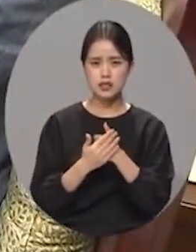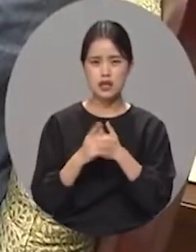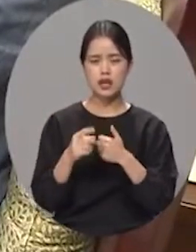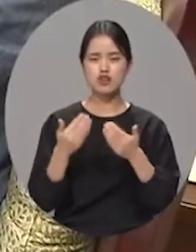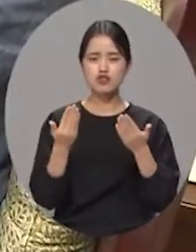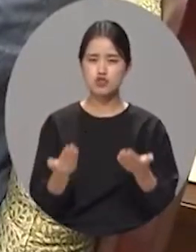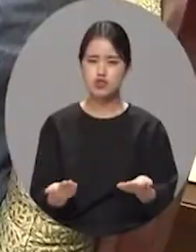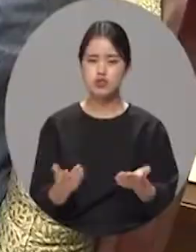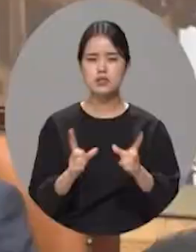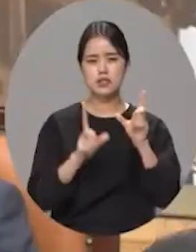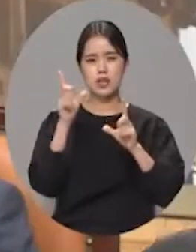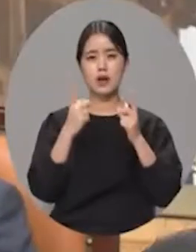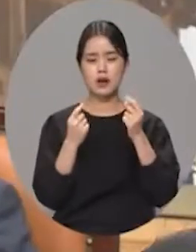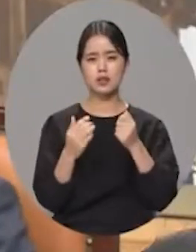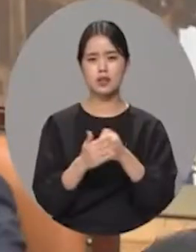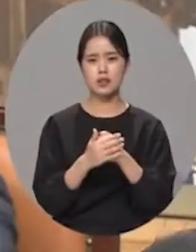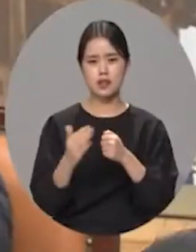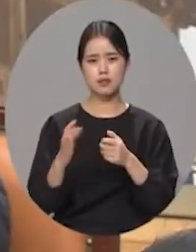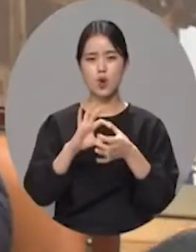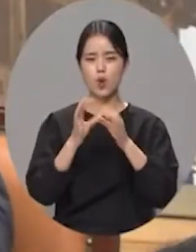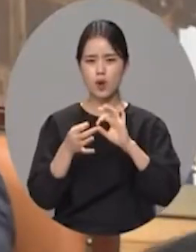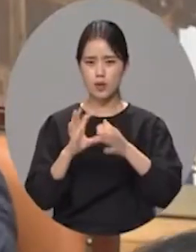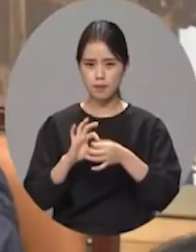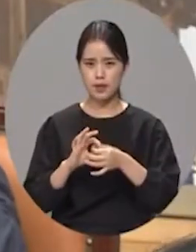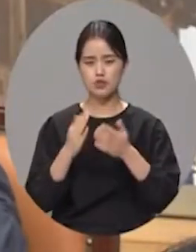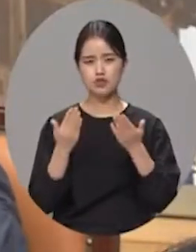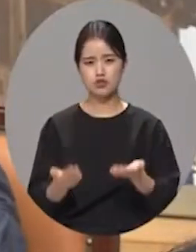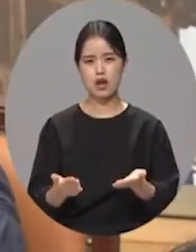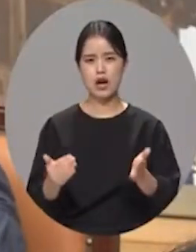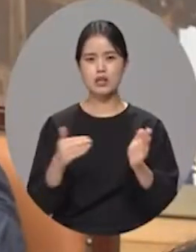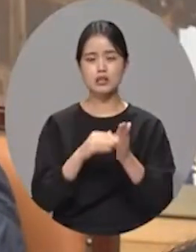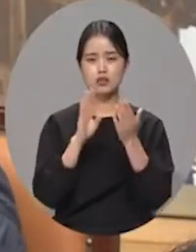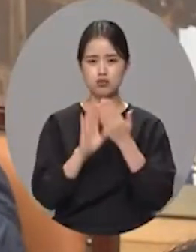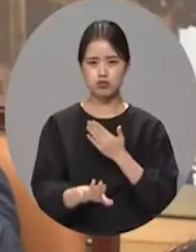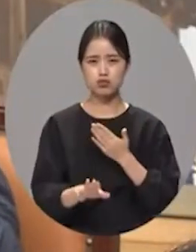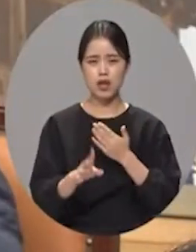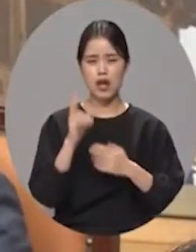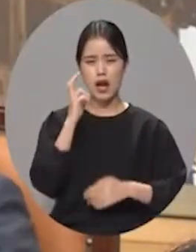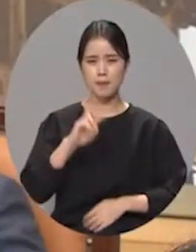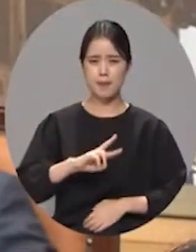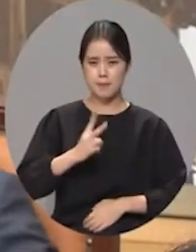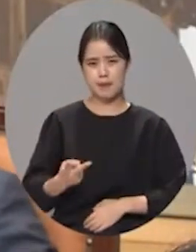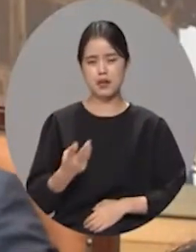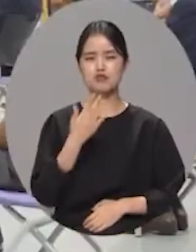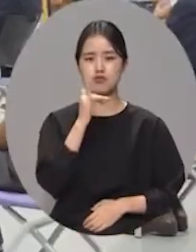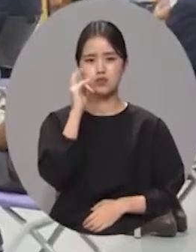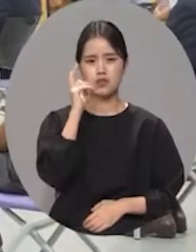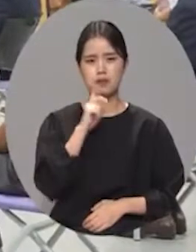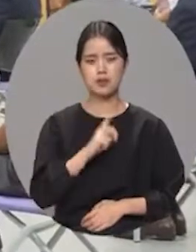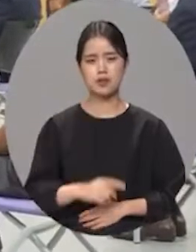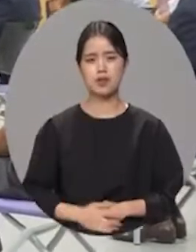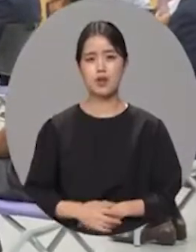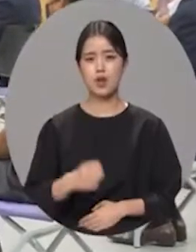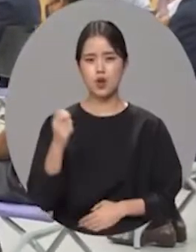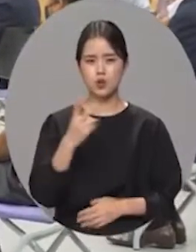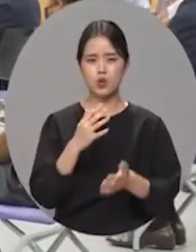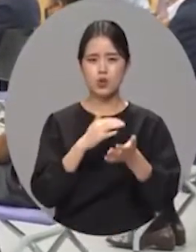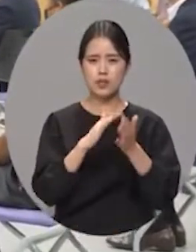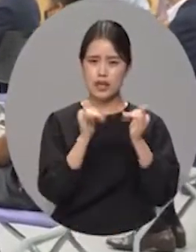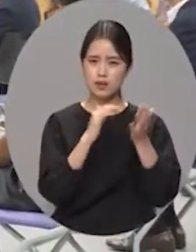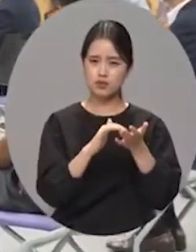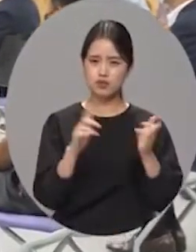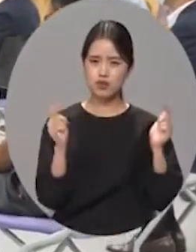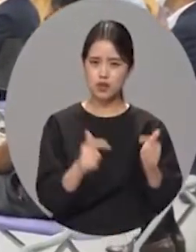하고 있는 상황이라며 올림픽과 휴가철 이후 판이 뒤집힐 거라고 자신했습니다. 또 인구